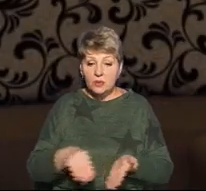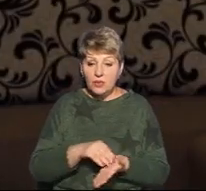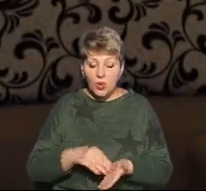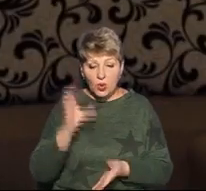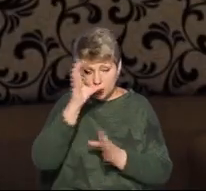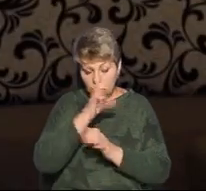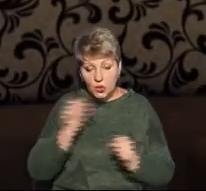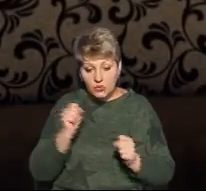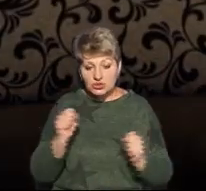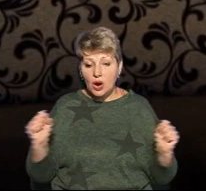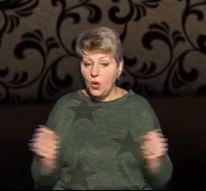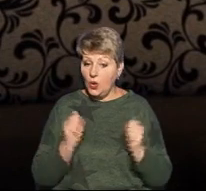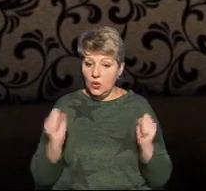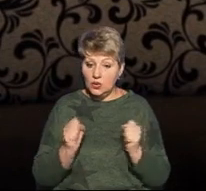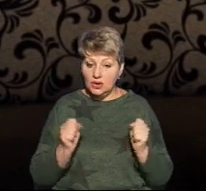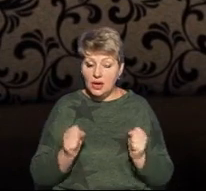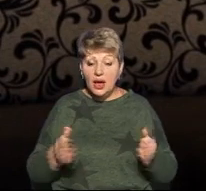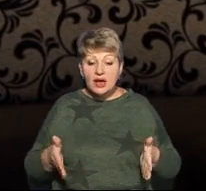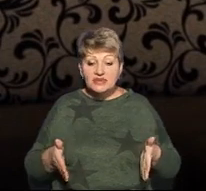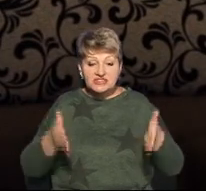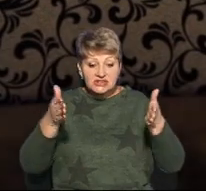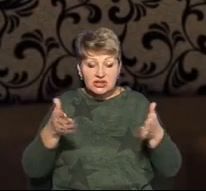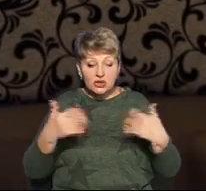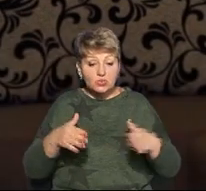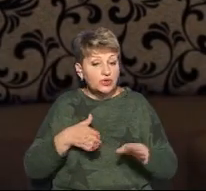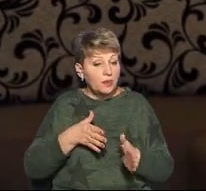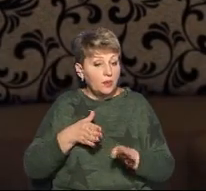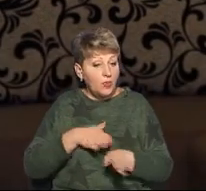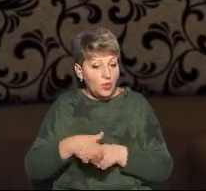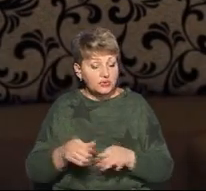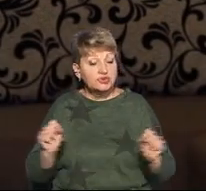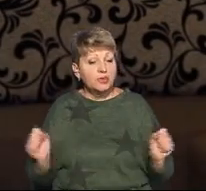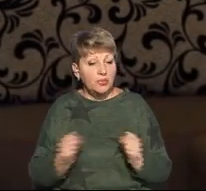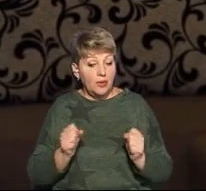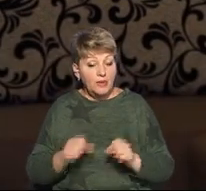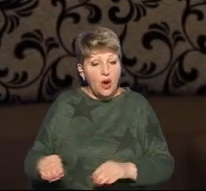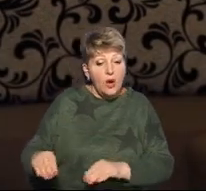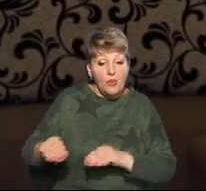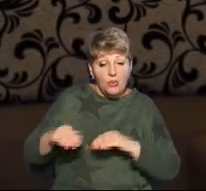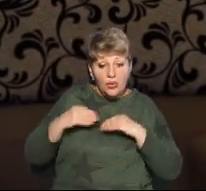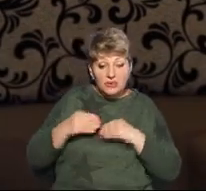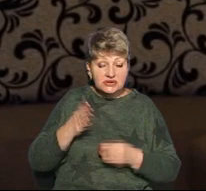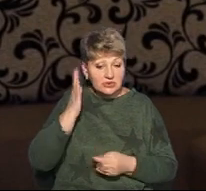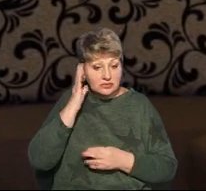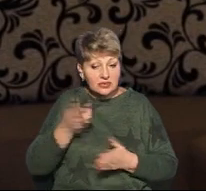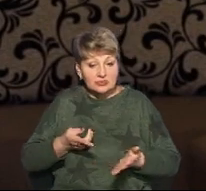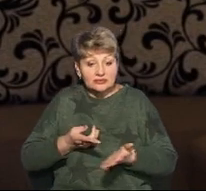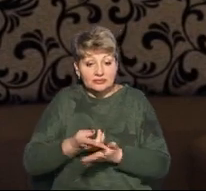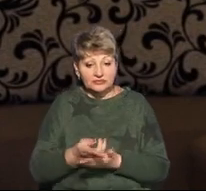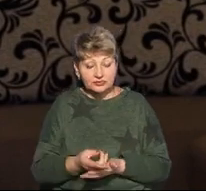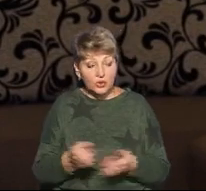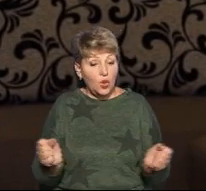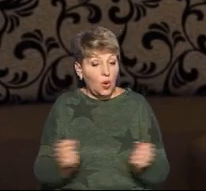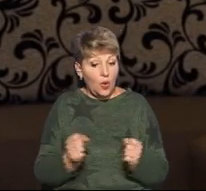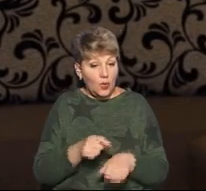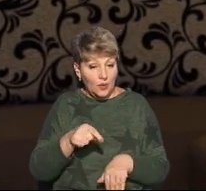Ночі холодні, стіни вже повністю промерзли, постіль, в яку лягаєш спати, вона